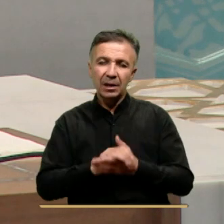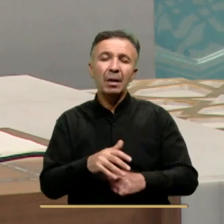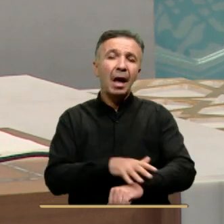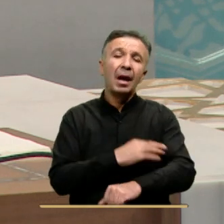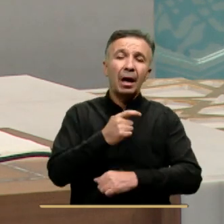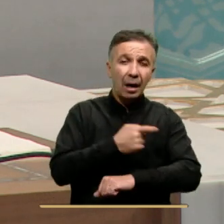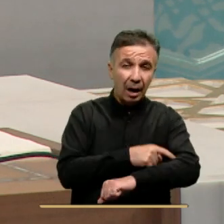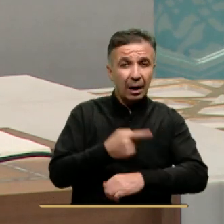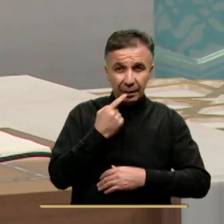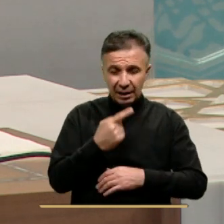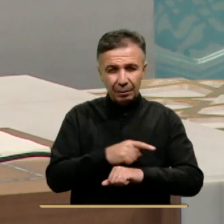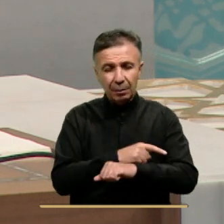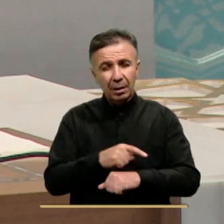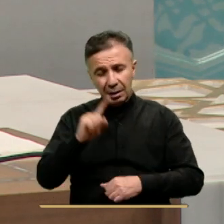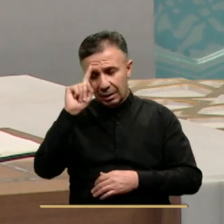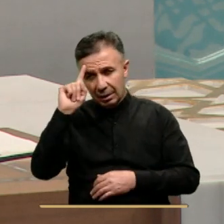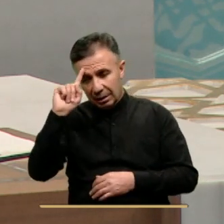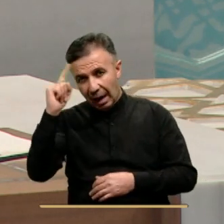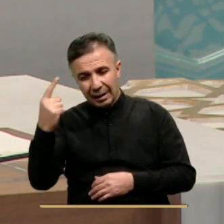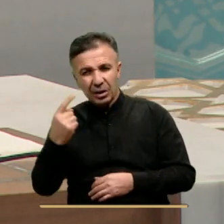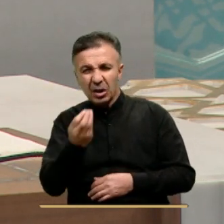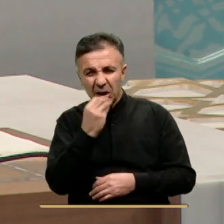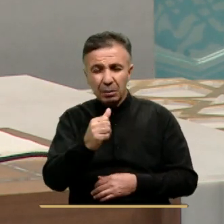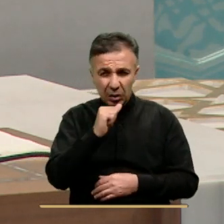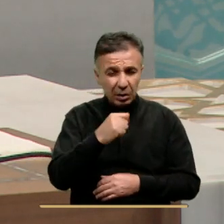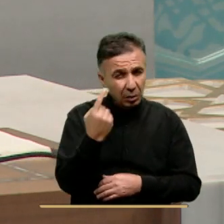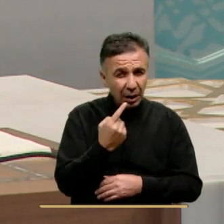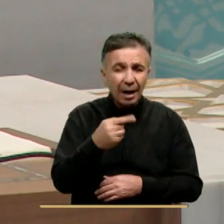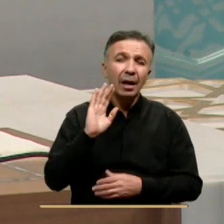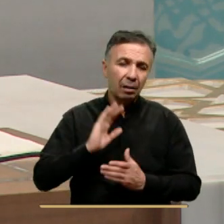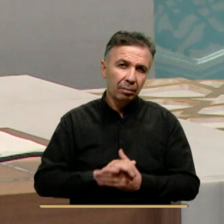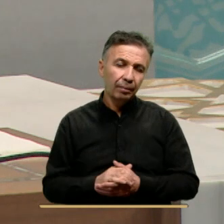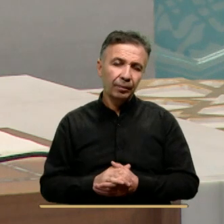zaman sadece yediklerimiz içtiklerimiz anlaşılmamalıdır